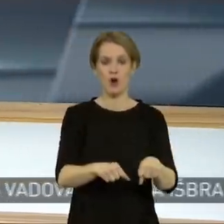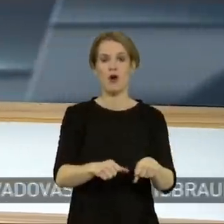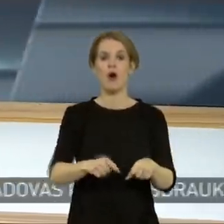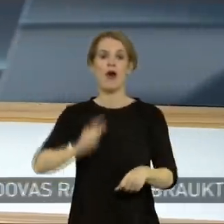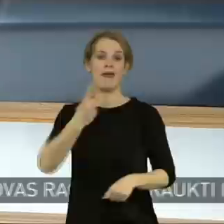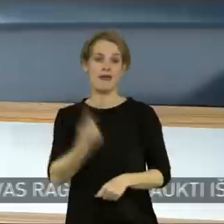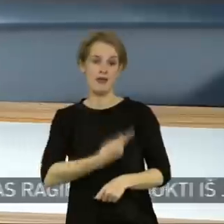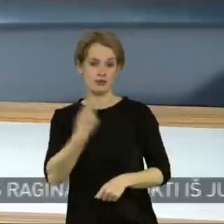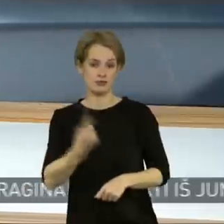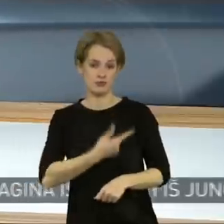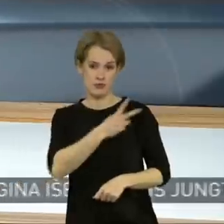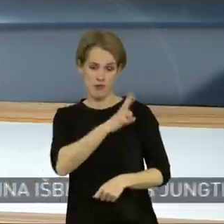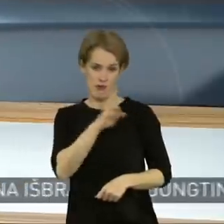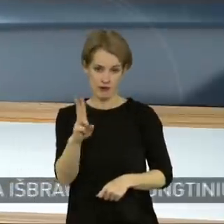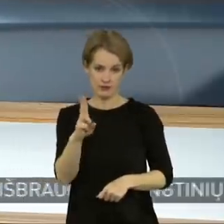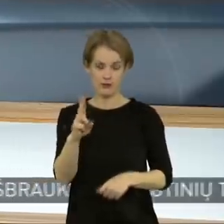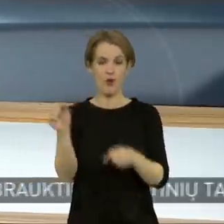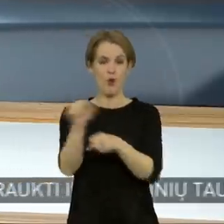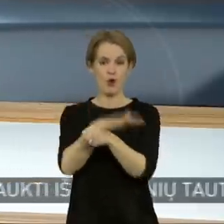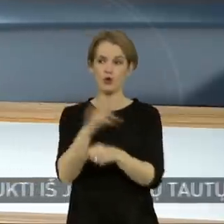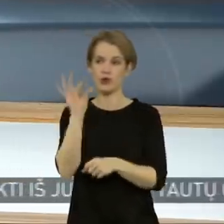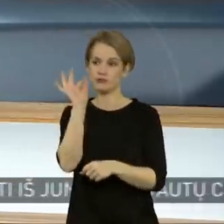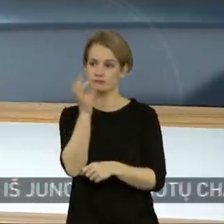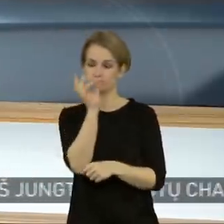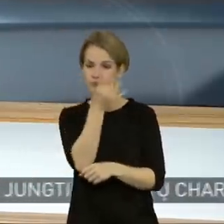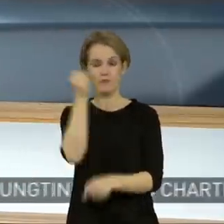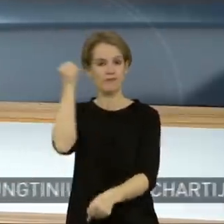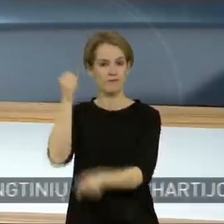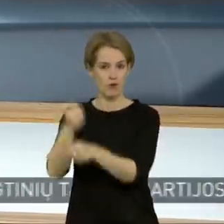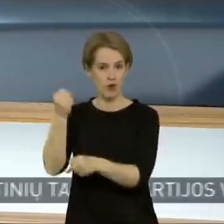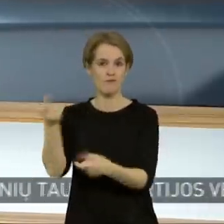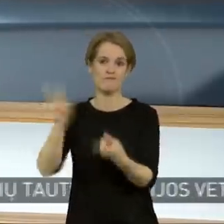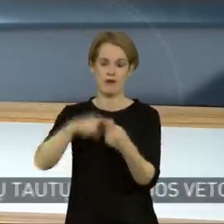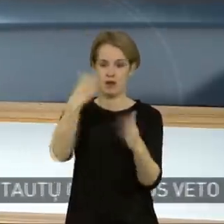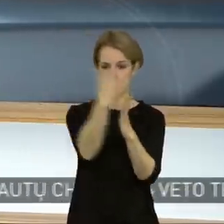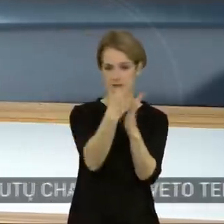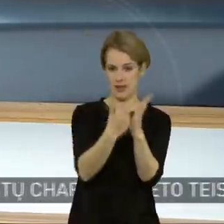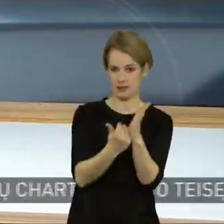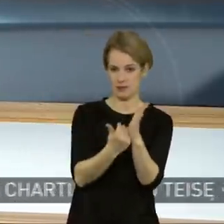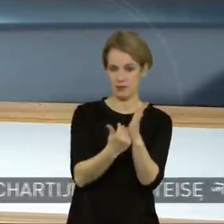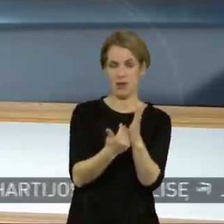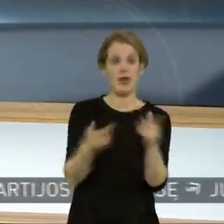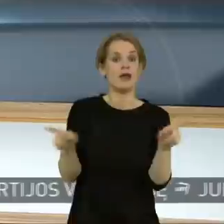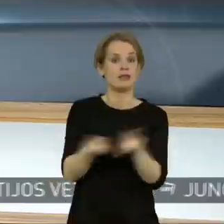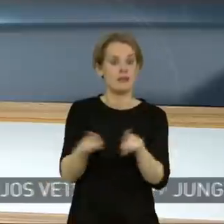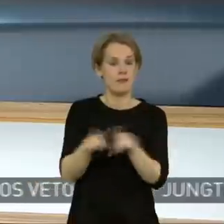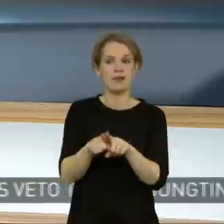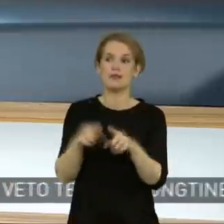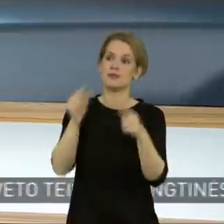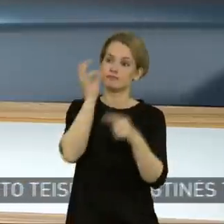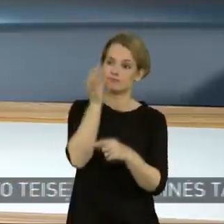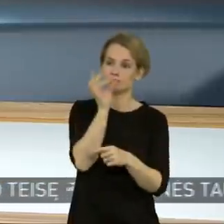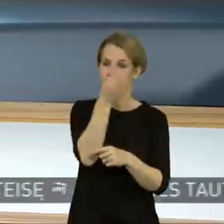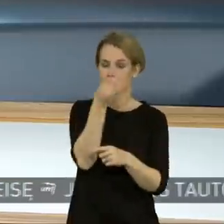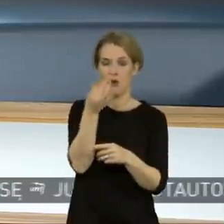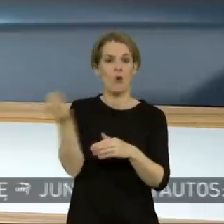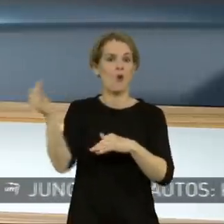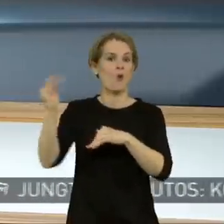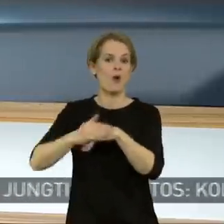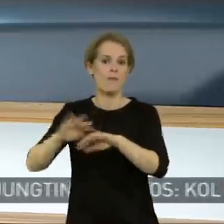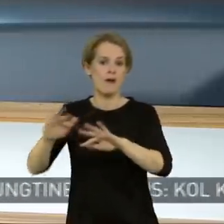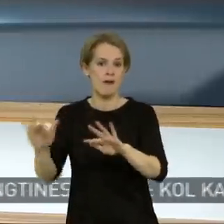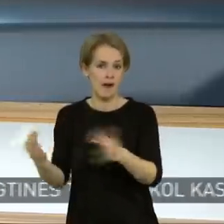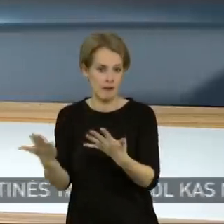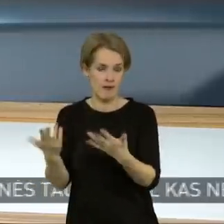neleidžia įstatymai. Dabartinė tvarka nenumato darbdaviams kompensacijos už testus, todėl Seimo bus prašoma ypatingos skubos tvarka